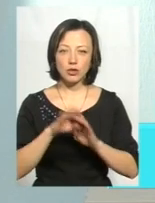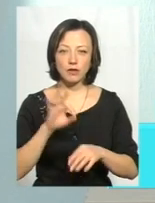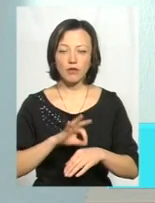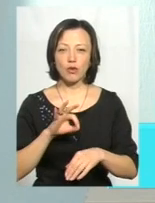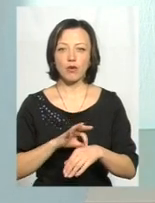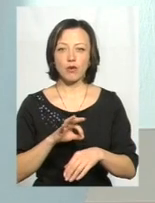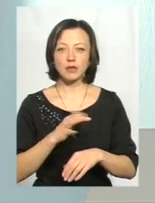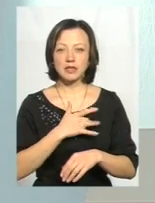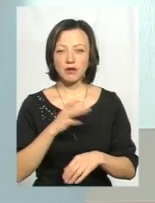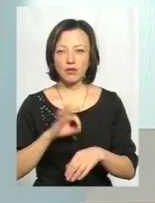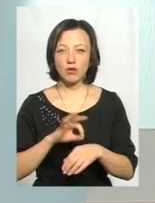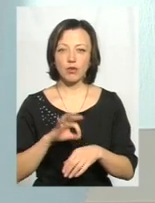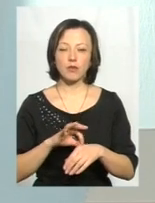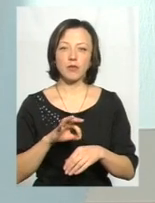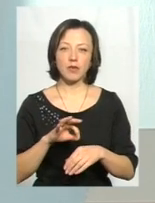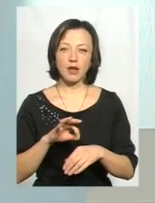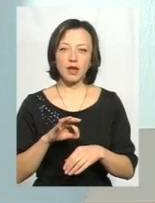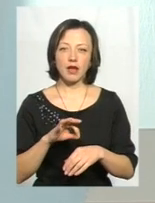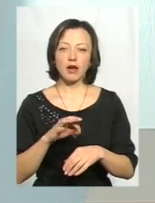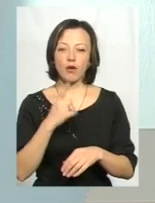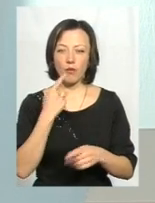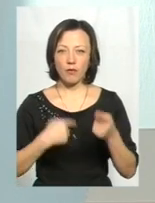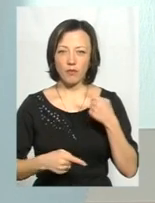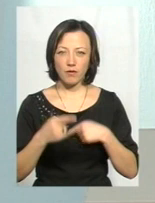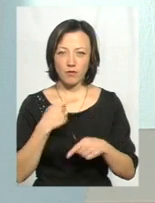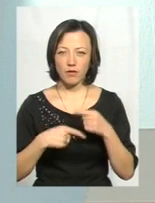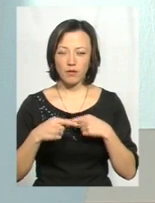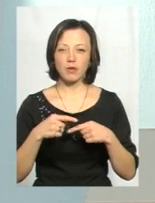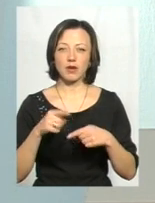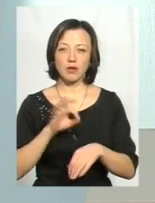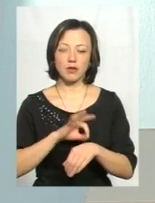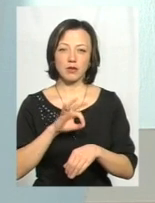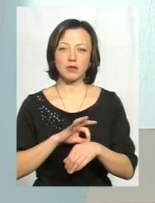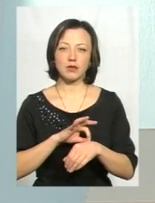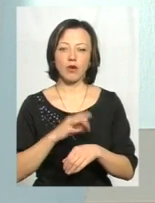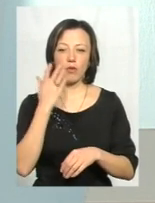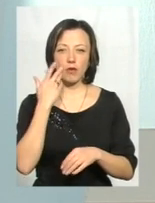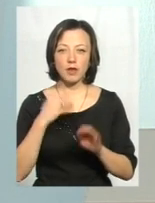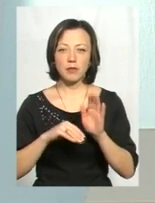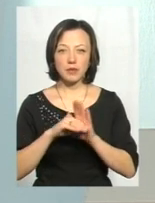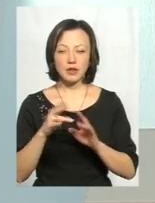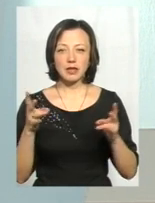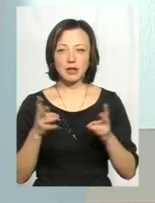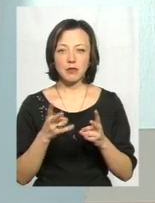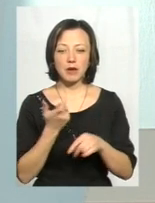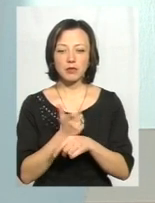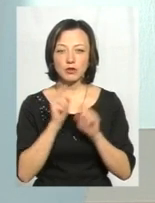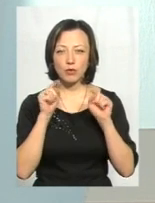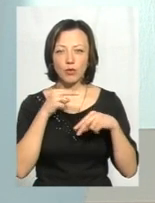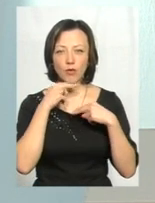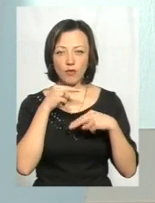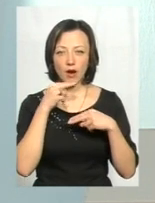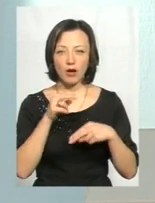хвороби, вегетативної дистонії. В таких випадках, коли йде підвищення, треба більше звернути увагу